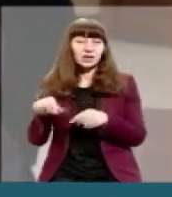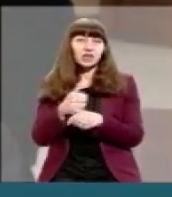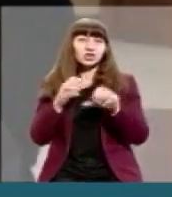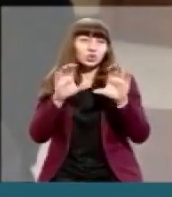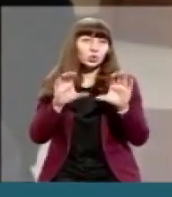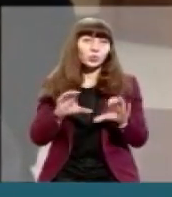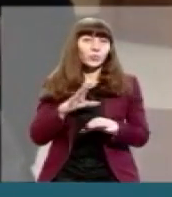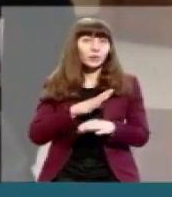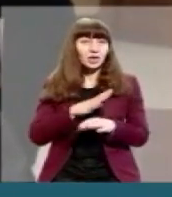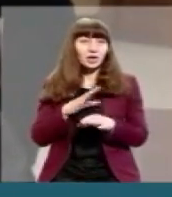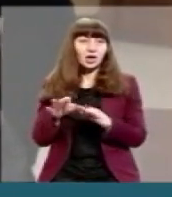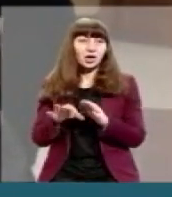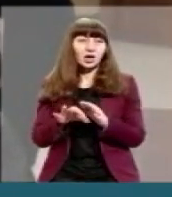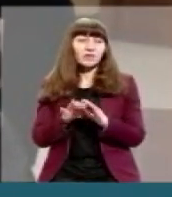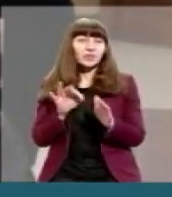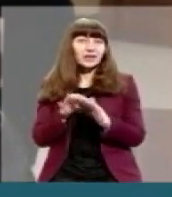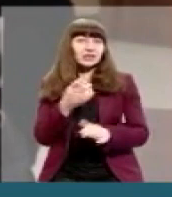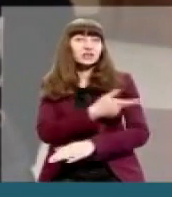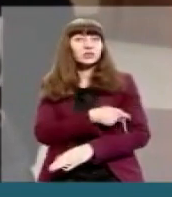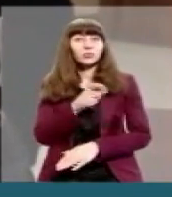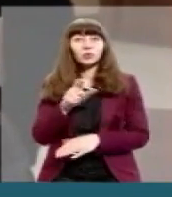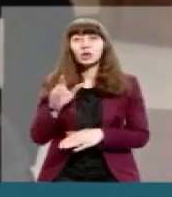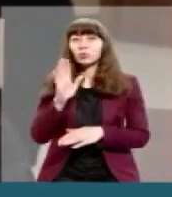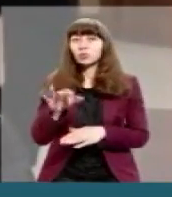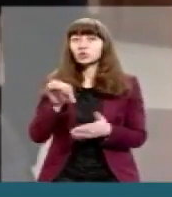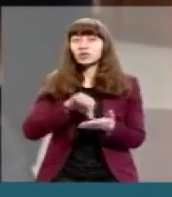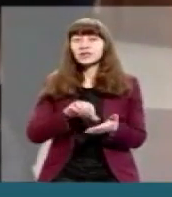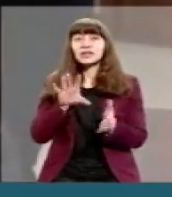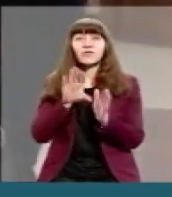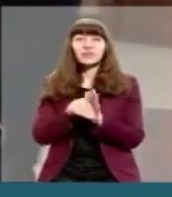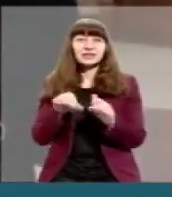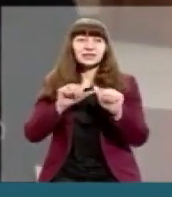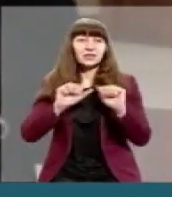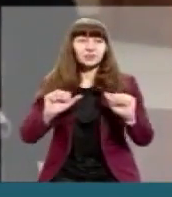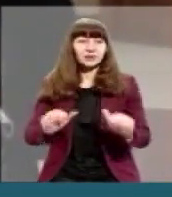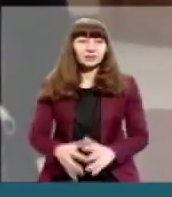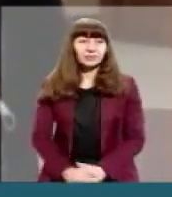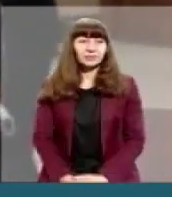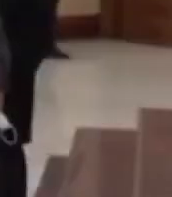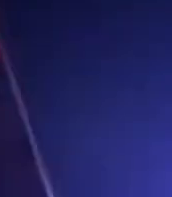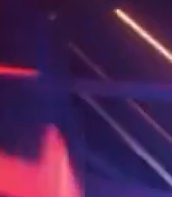конституционного закона были отобраны депутаты, которые войдут в состав совместной комиссии.